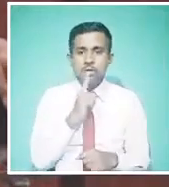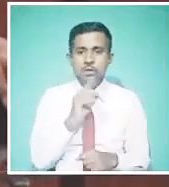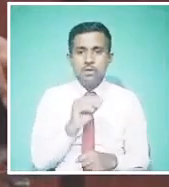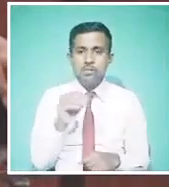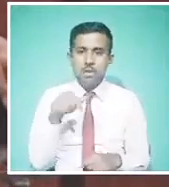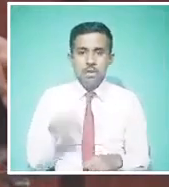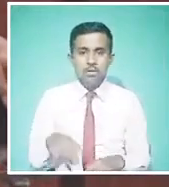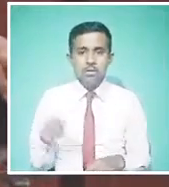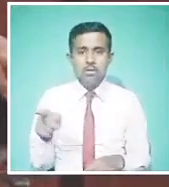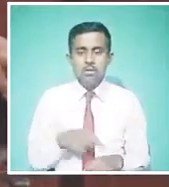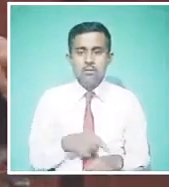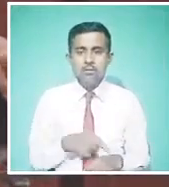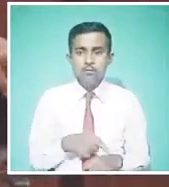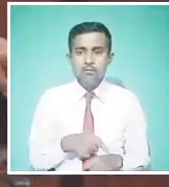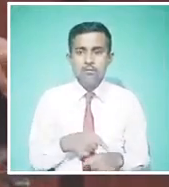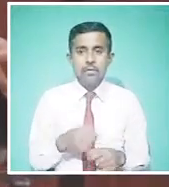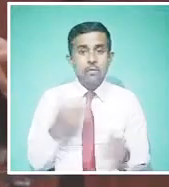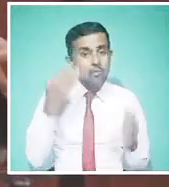நிச்சயமாக சொல்ல வேண்டும் என்றிருக்கின்றது.